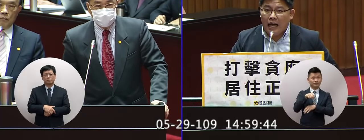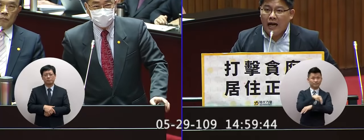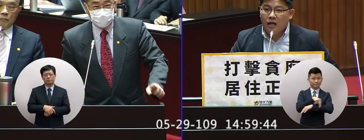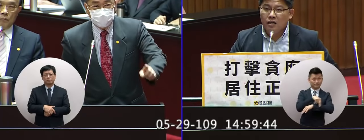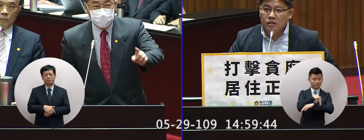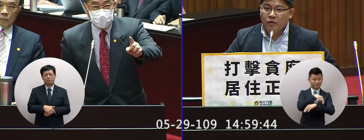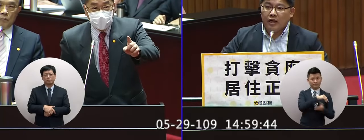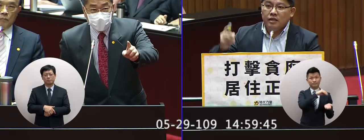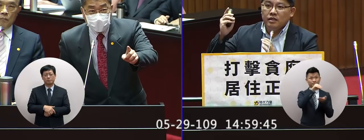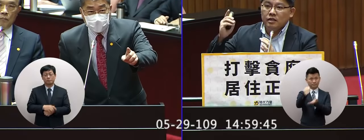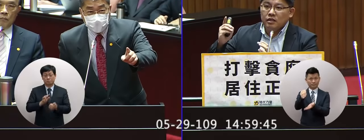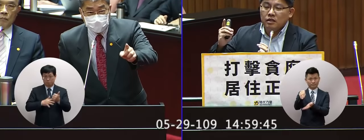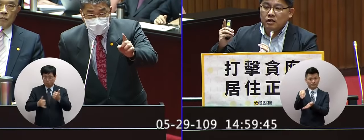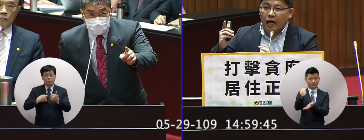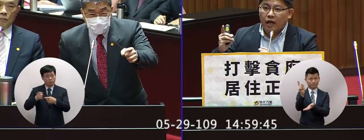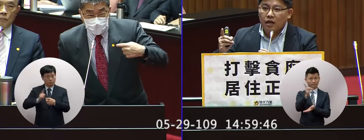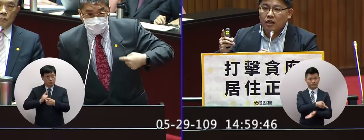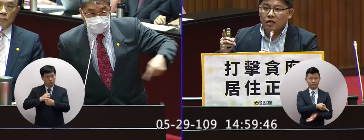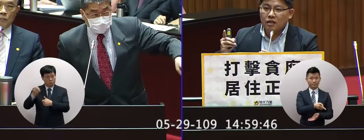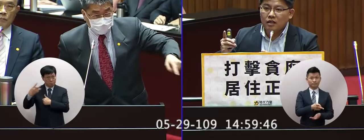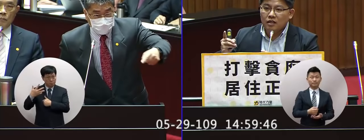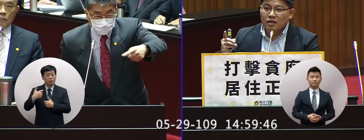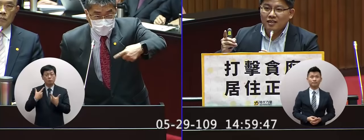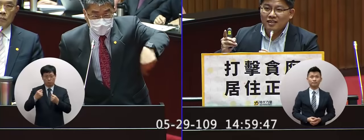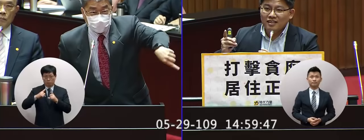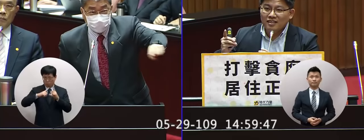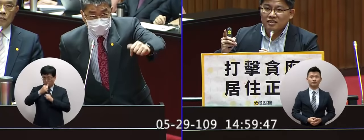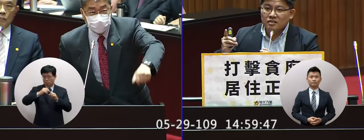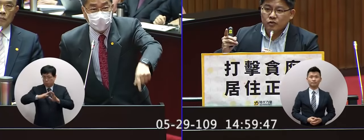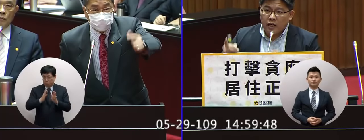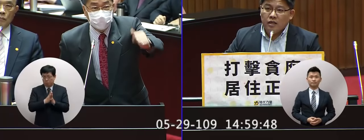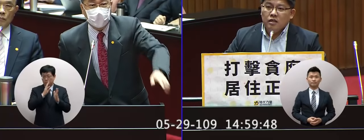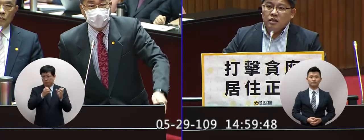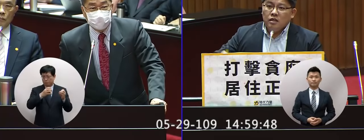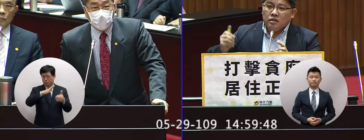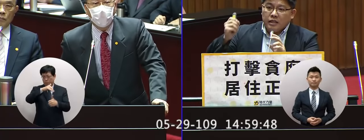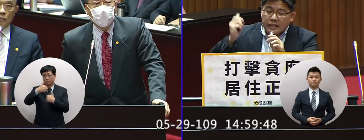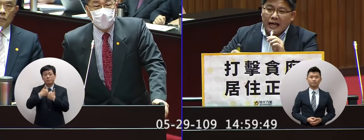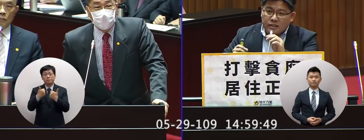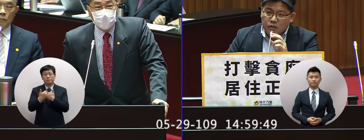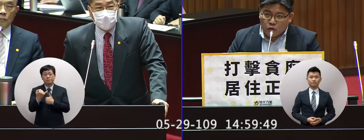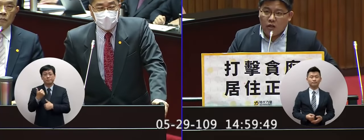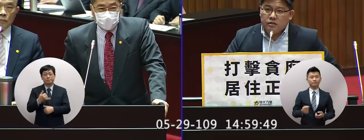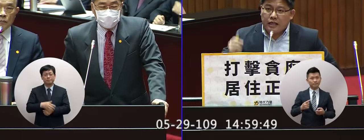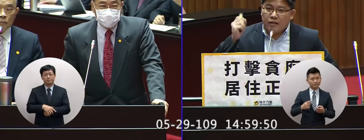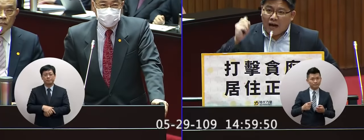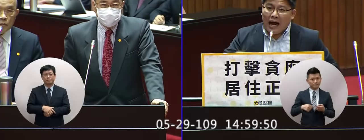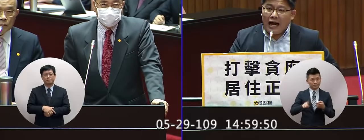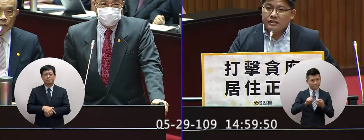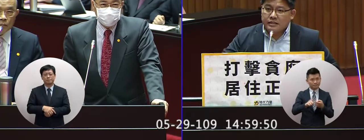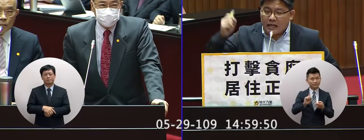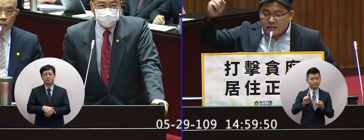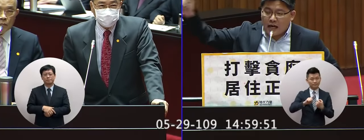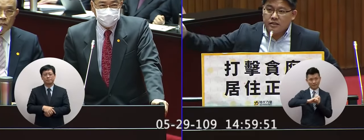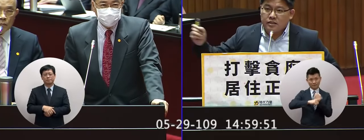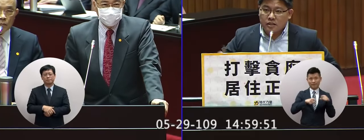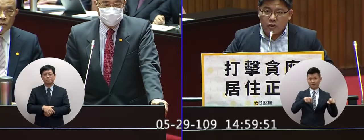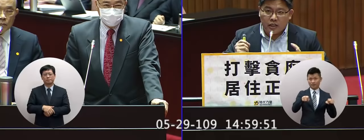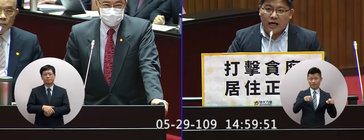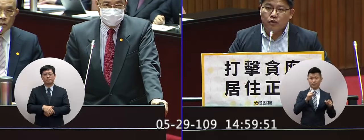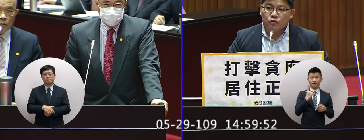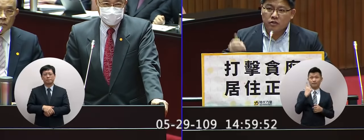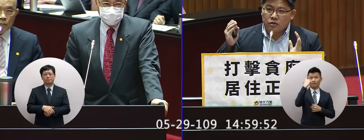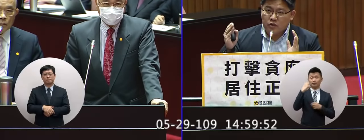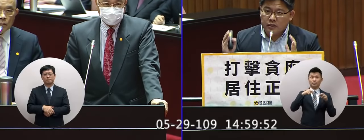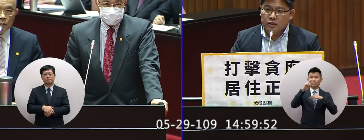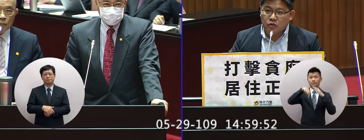过来一次了， 对不对？你的意见吼，你的意见，我再等阿妈上过来，跟柯姐回来处理，安尼好唔好？ 应该是说这个法案上一次行